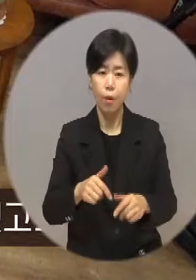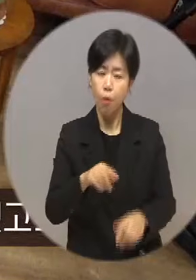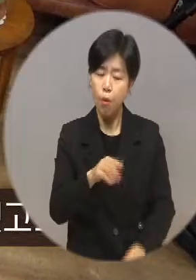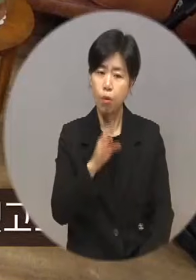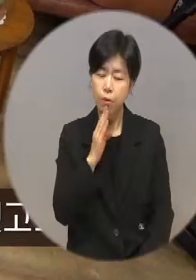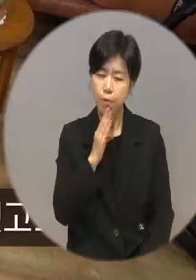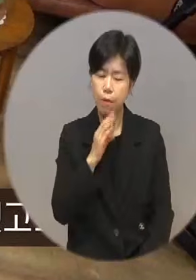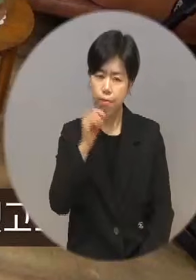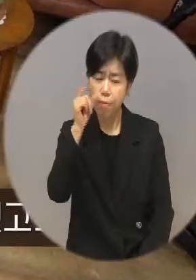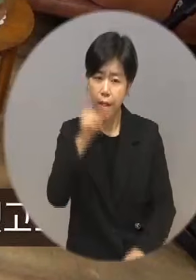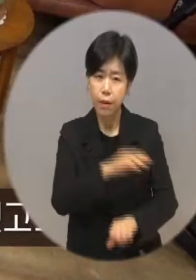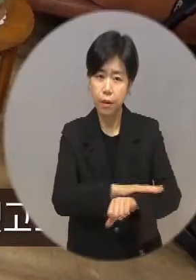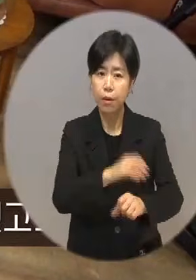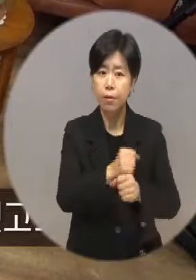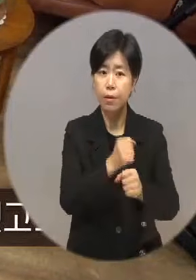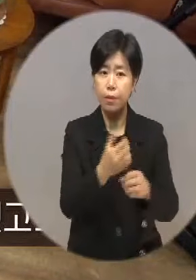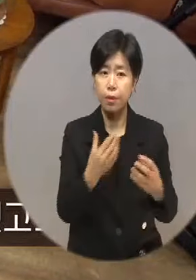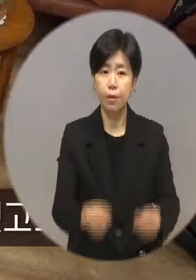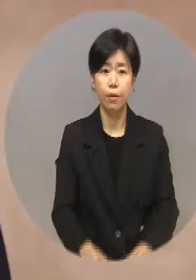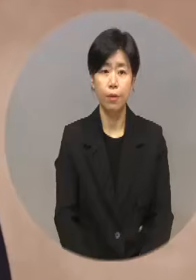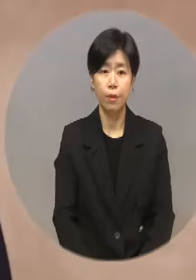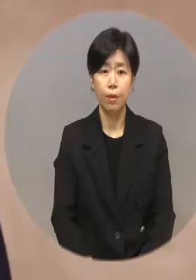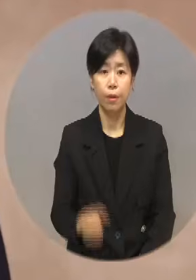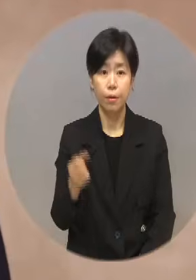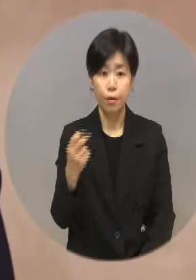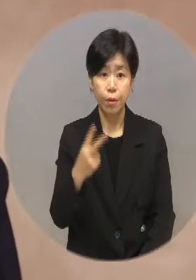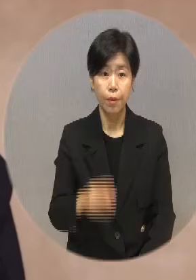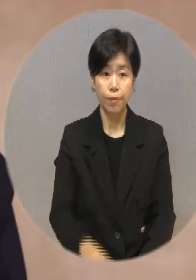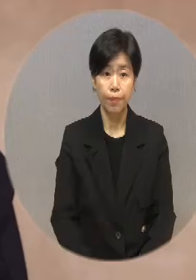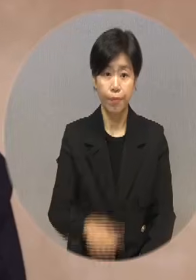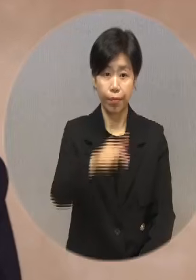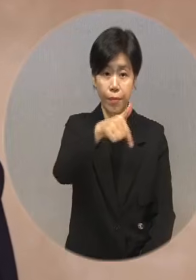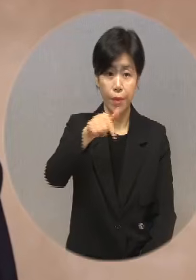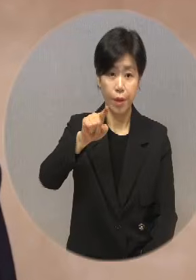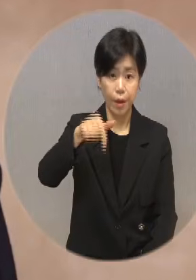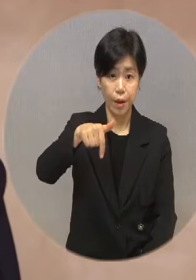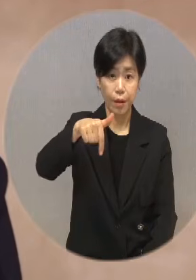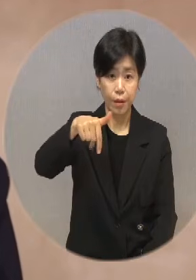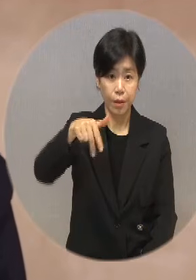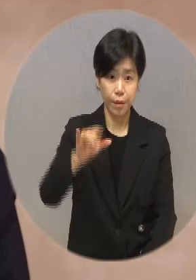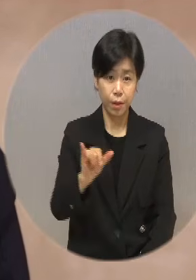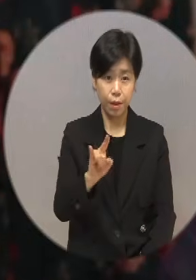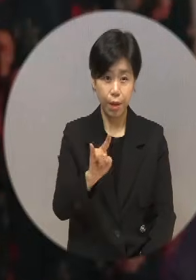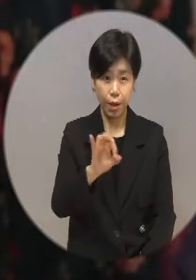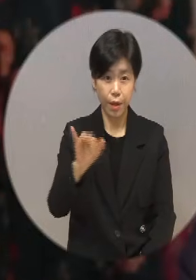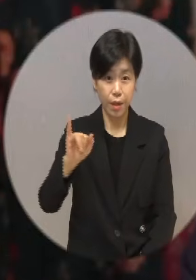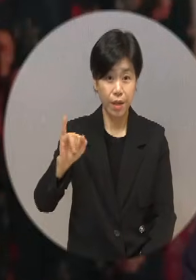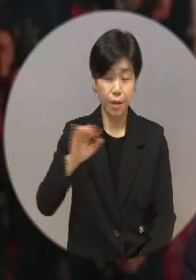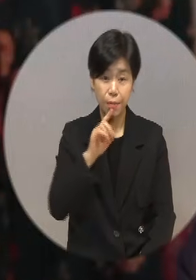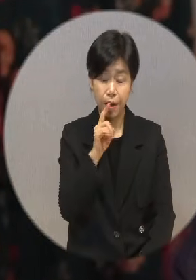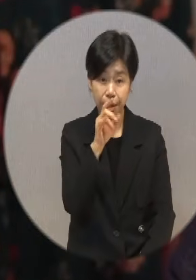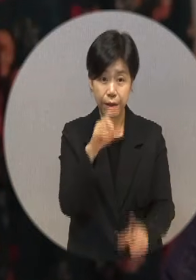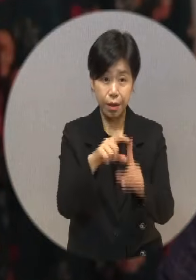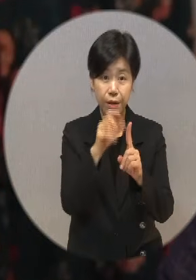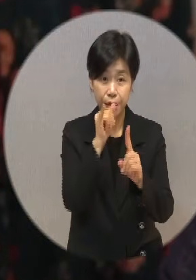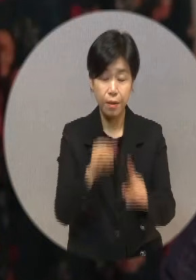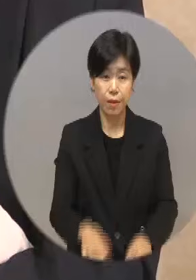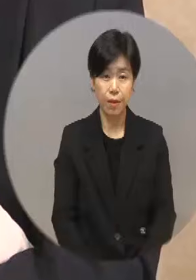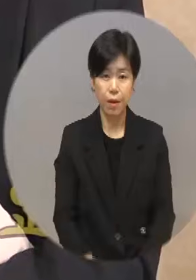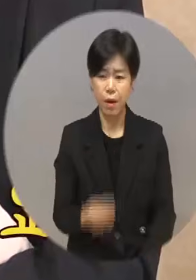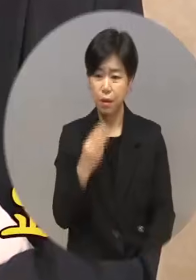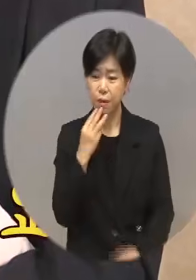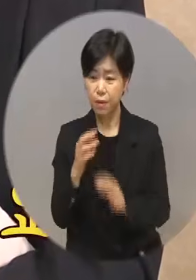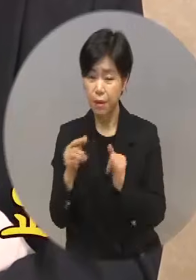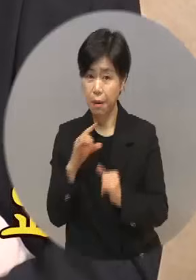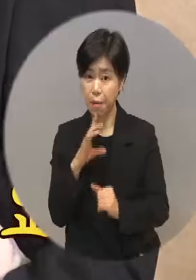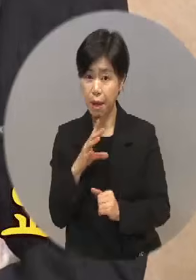뛰어난 역량을 발휘했고요. 그리고 깍쟁이란 표현이 네. 우리가 서울 깍쟁이만 얘기하는데 또